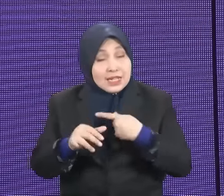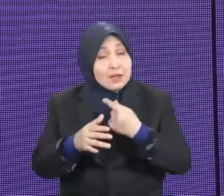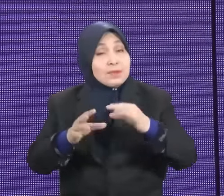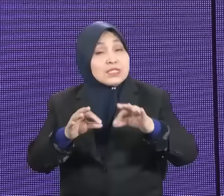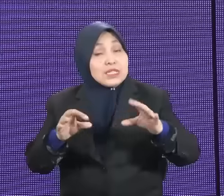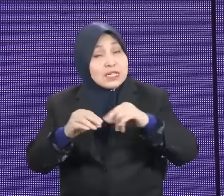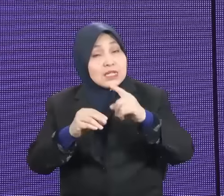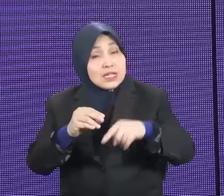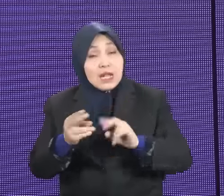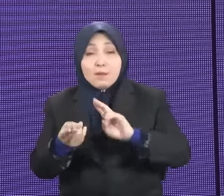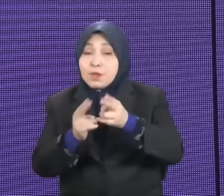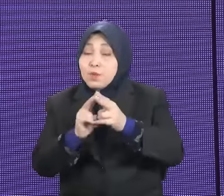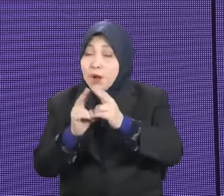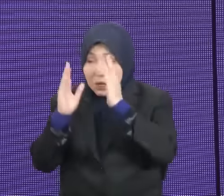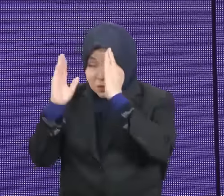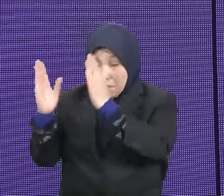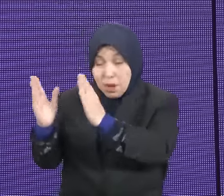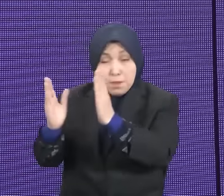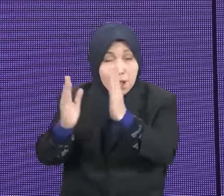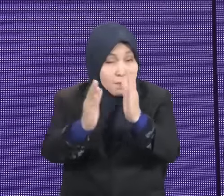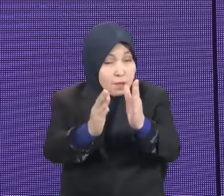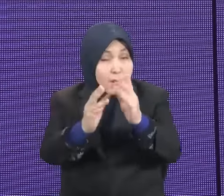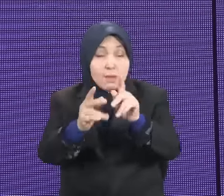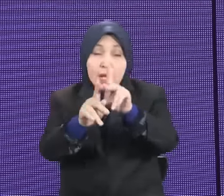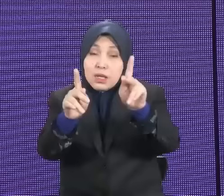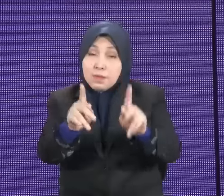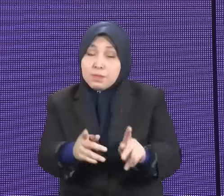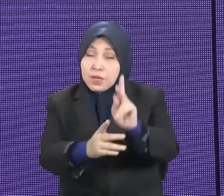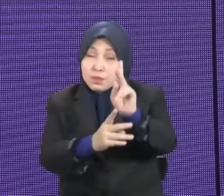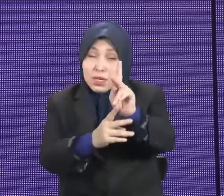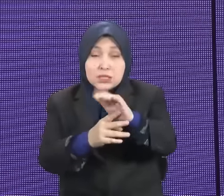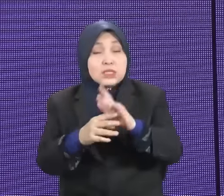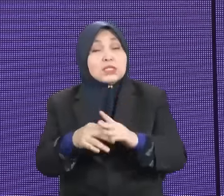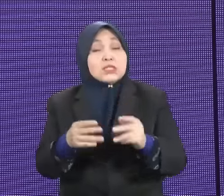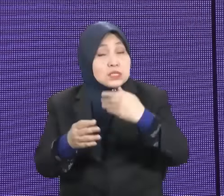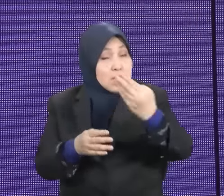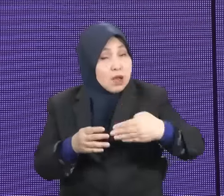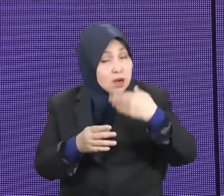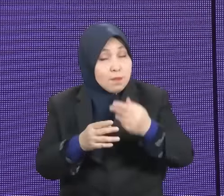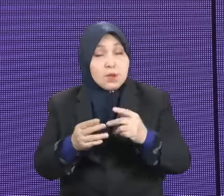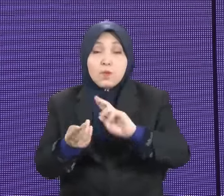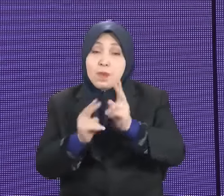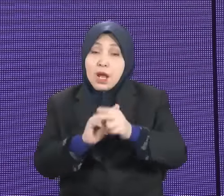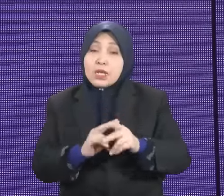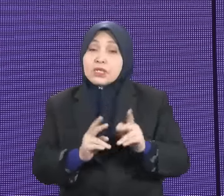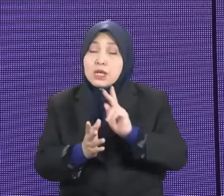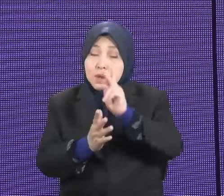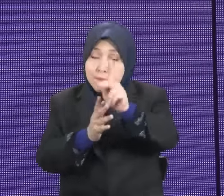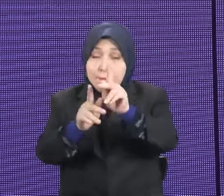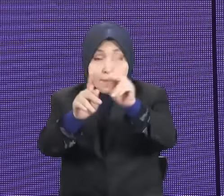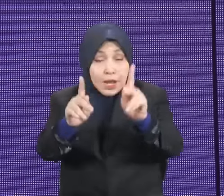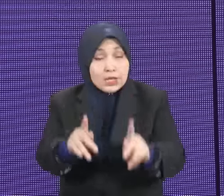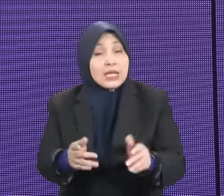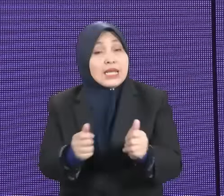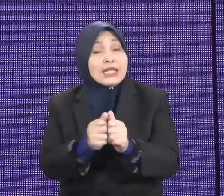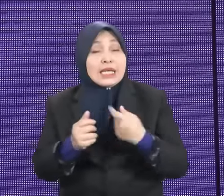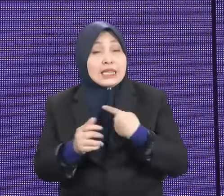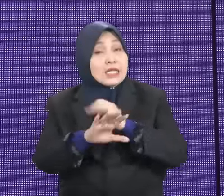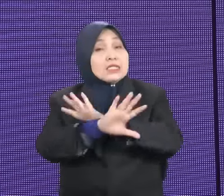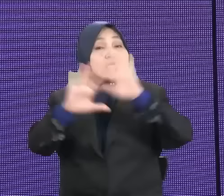perubahan kiblat panjang soalnya berbincangkan tentang sejarah perubahan kiblat ini karena kita tahu dengan kiblat itulah kita